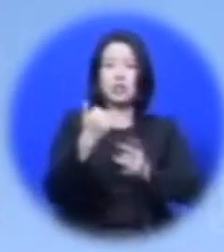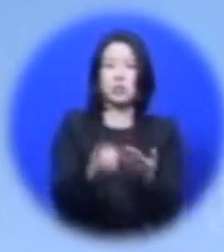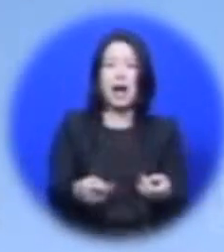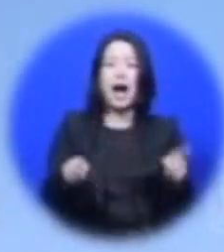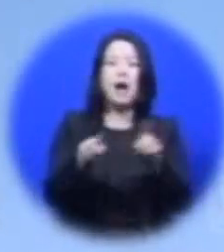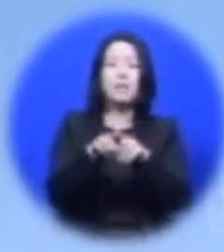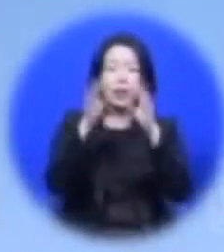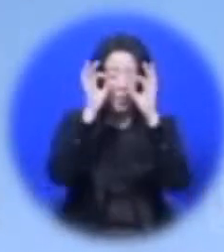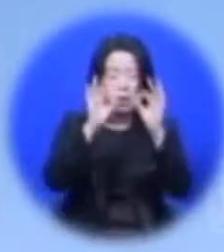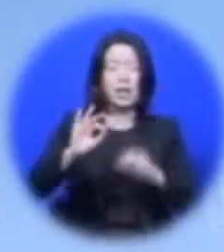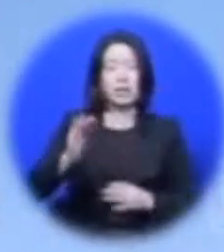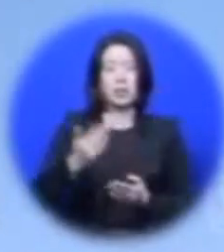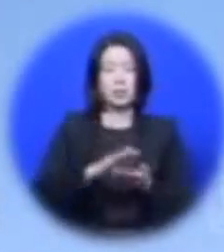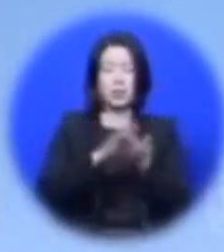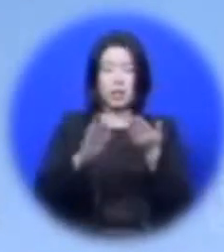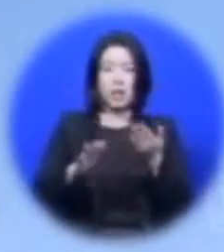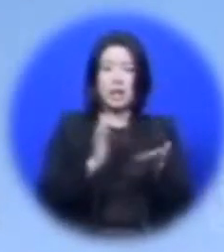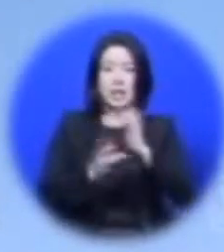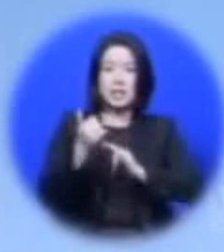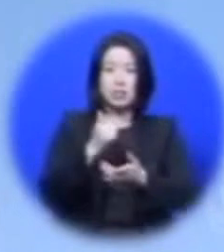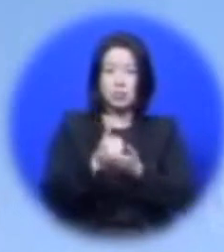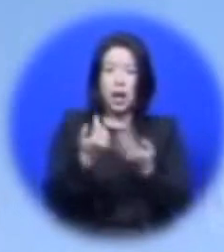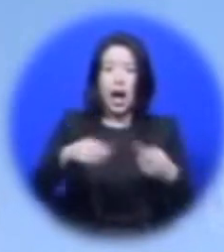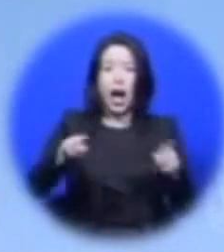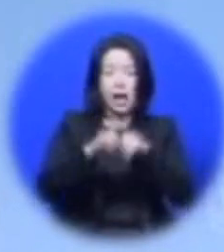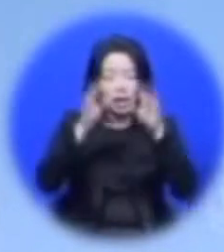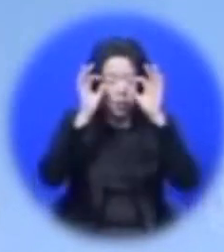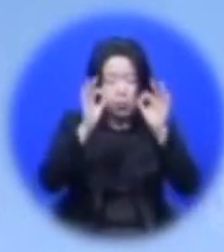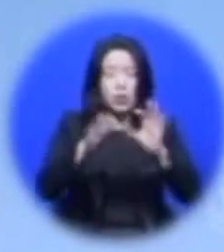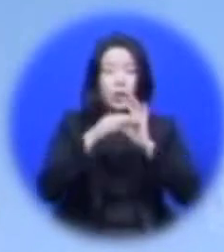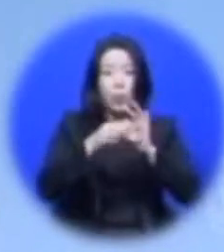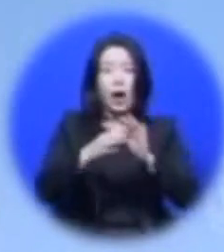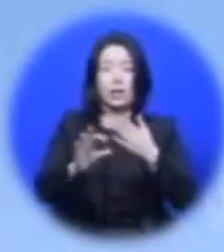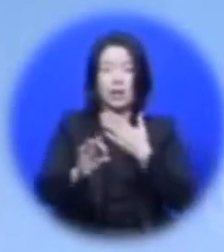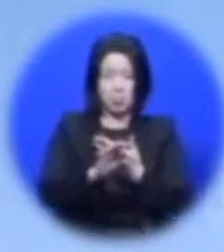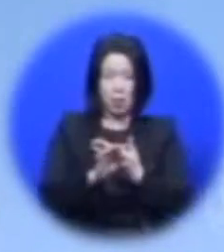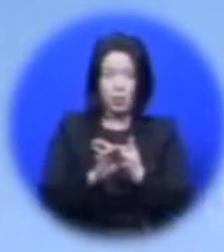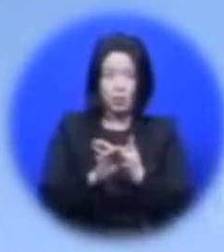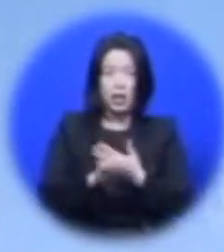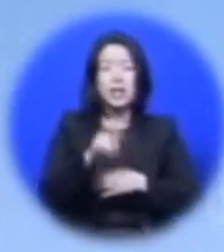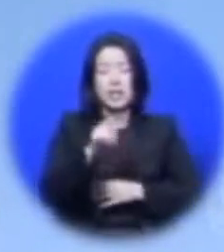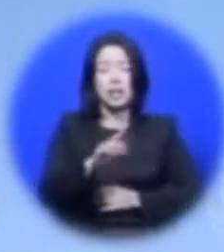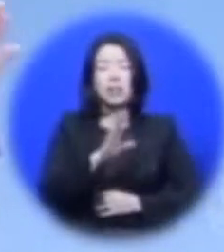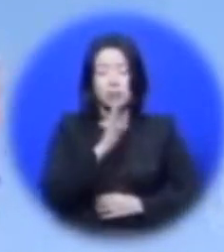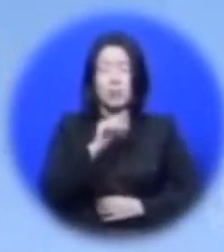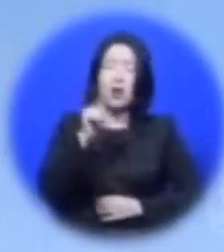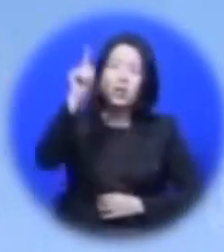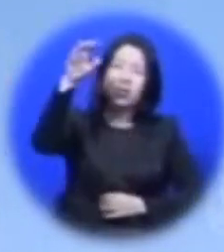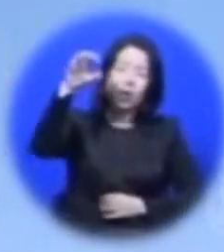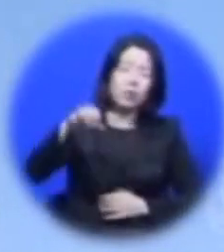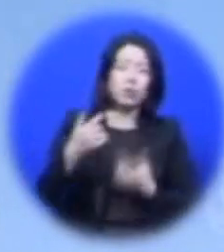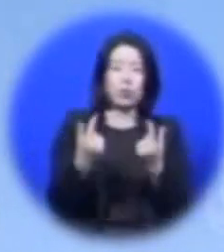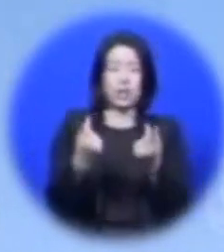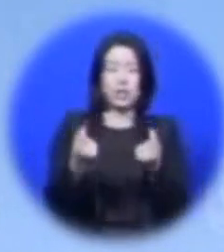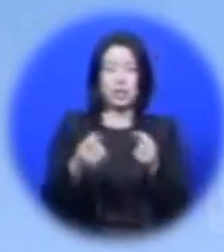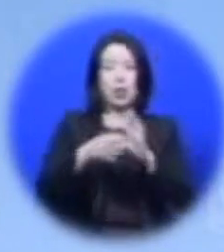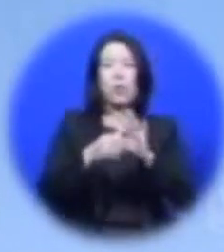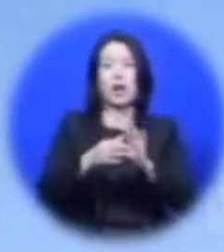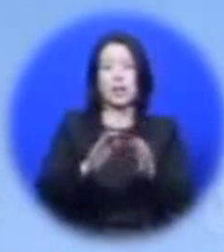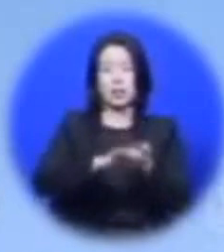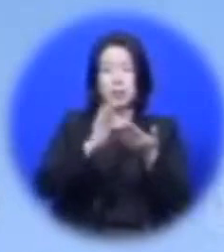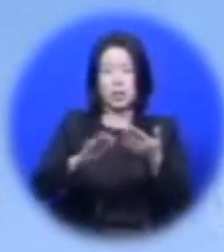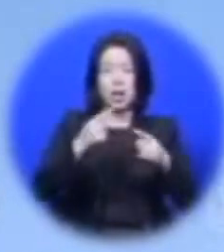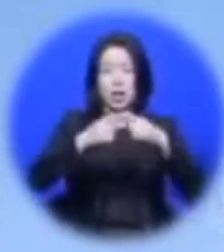예수님이. 예수님이 함께 보이는 관계면, 이건 정말 천국 같은 관계입니다.